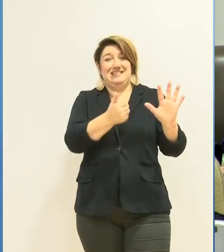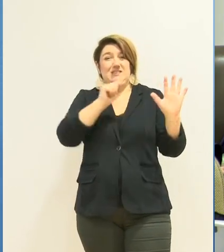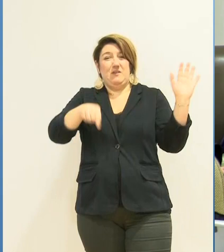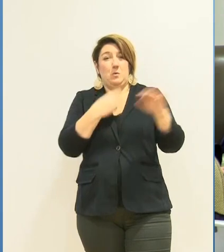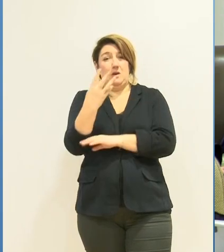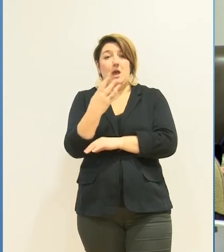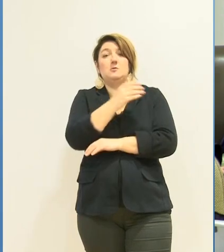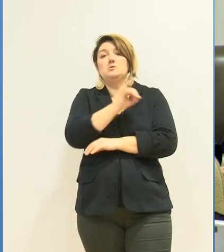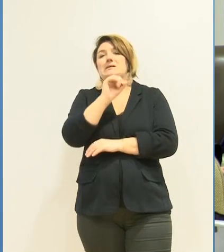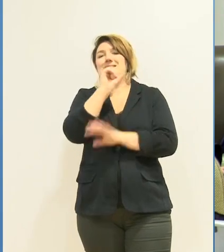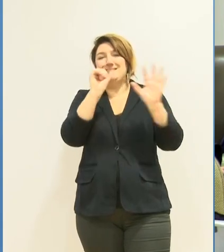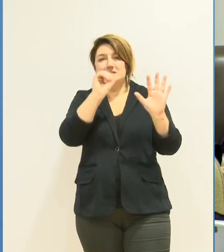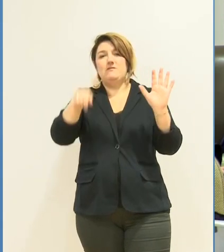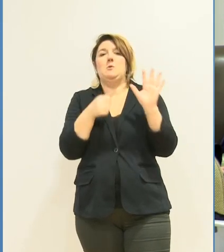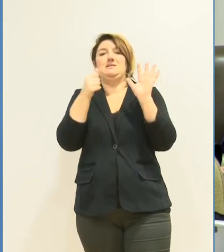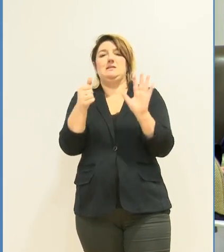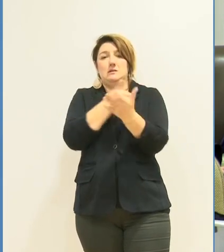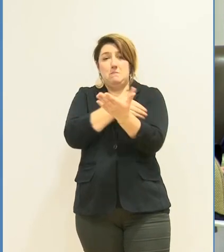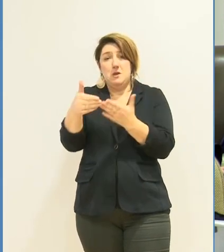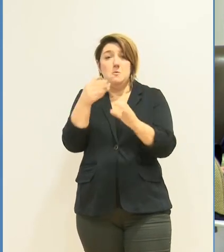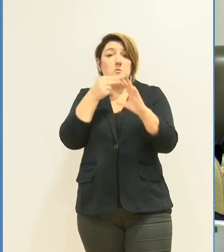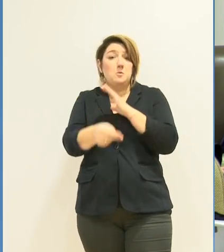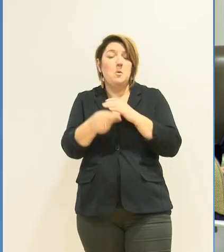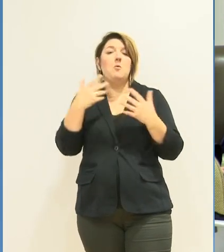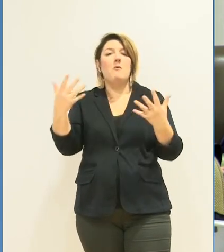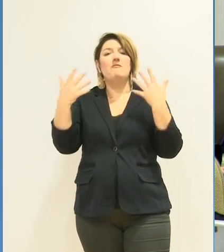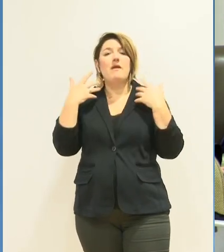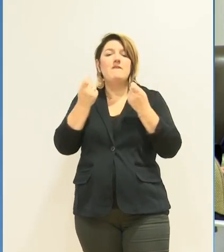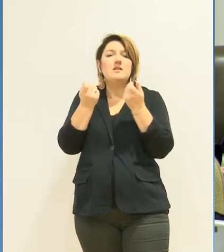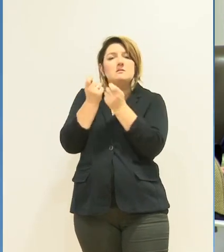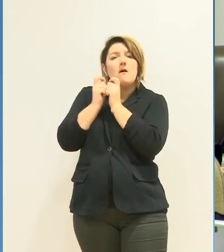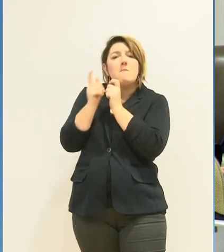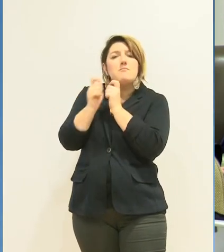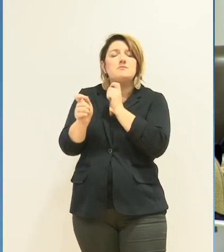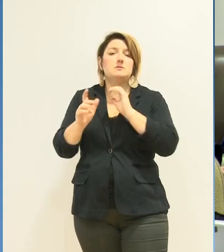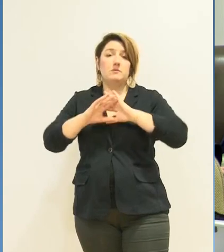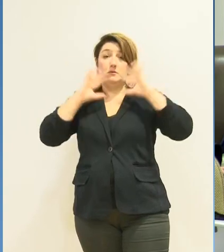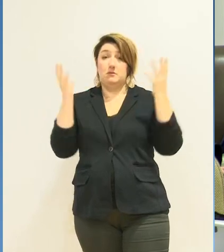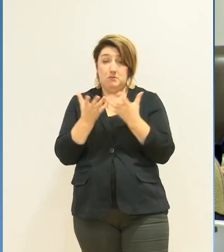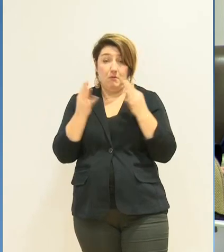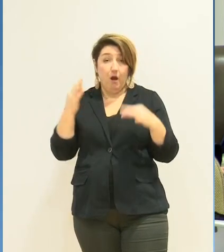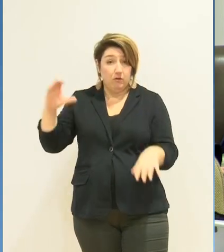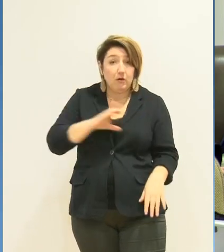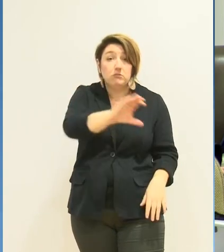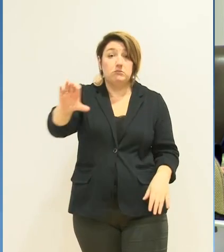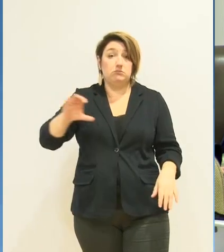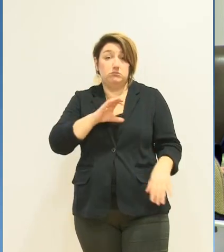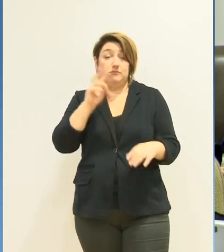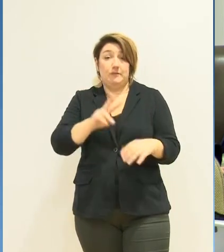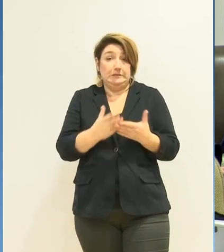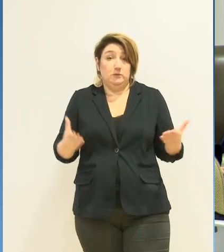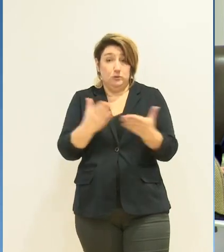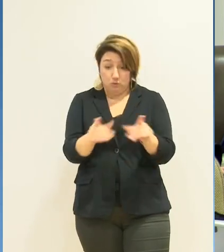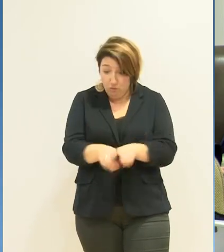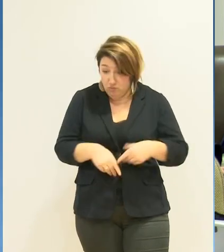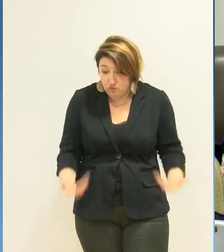6,6 millions d'euros au titre du remboursement des frais financiers en matière de flux financiers c'est exactement la situation dans laquelle